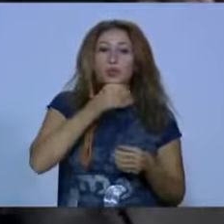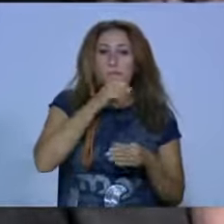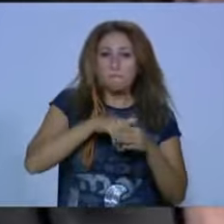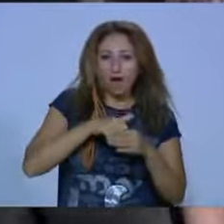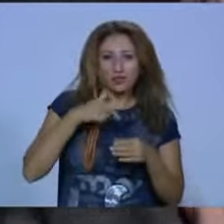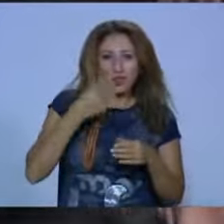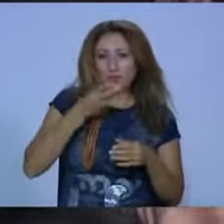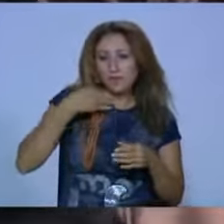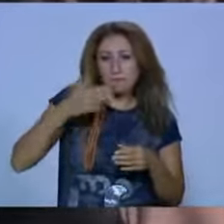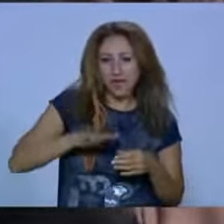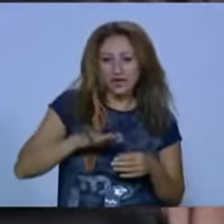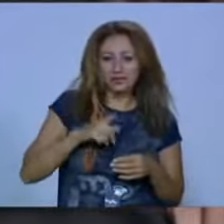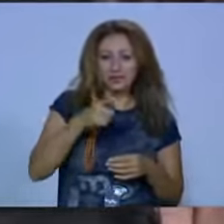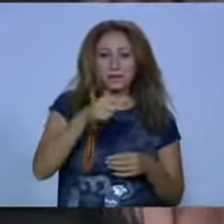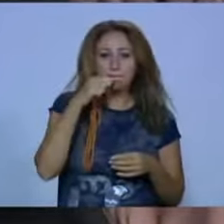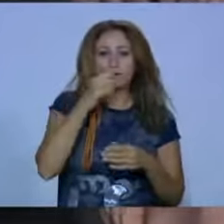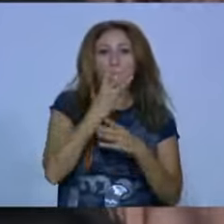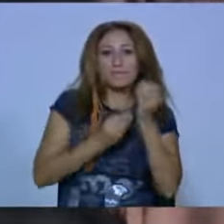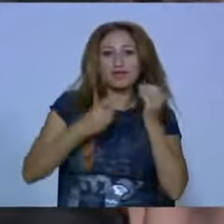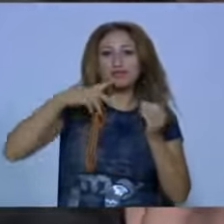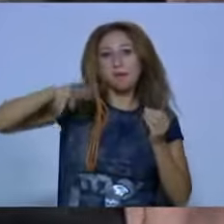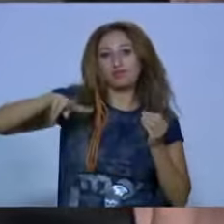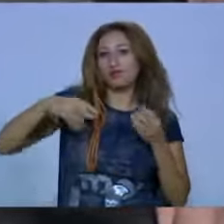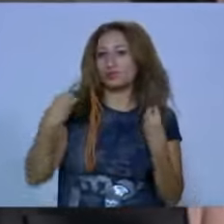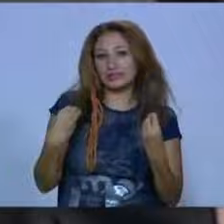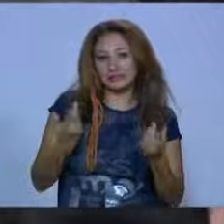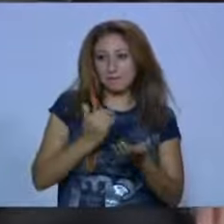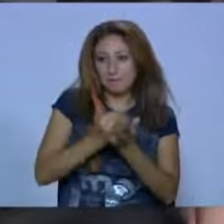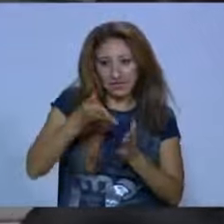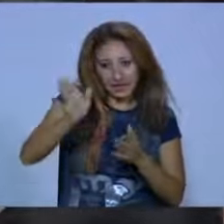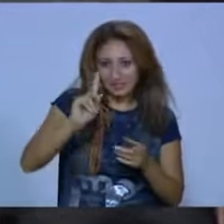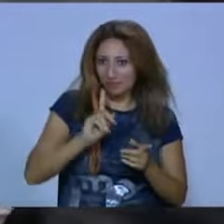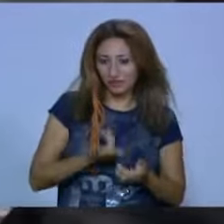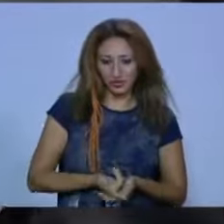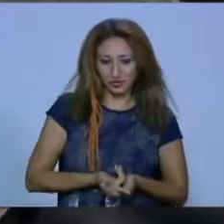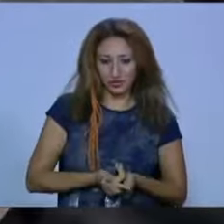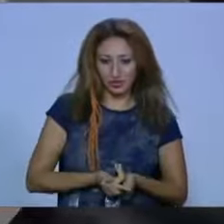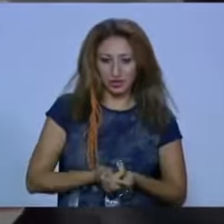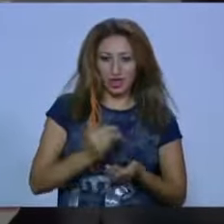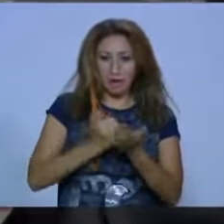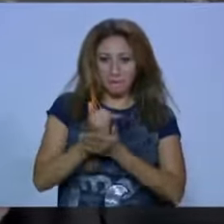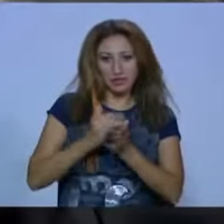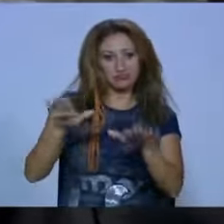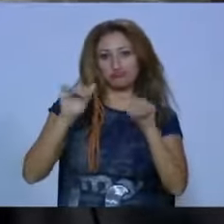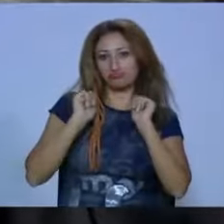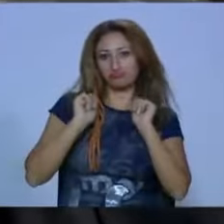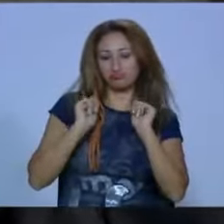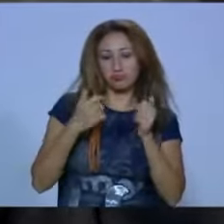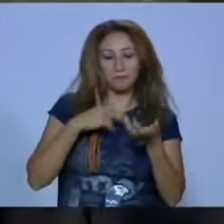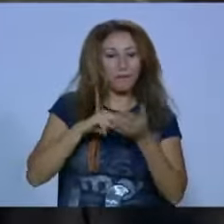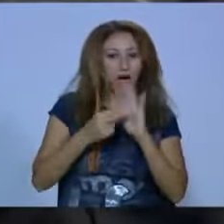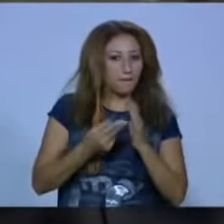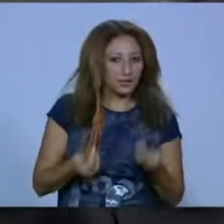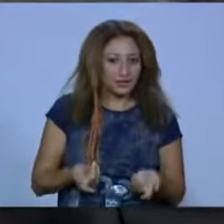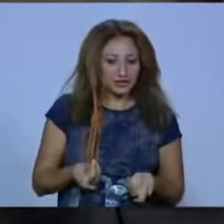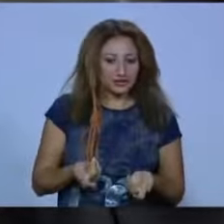الارامل. قالوا لي لا، بنتك ما كملتش 18 سنه وما راحتش مدرسه، كانت هي في مدرسه وقعدت. طب اعمل ايه؟